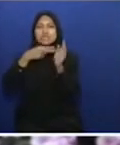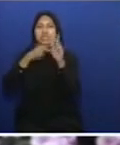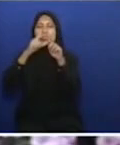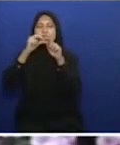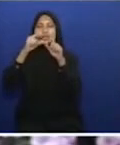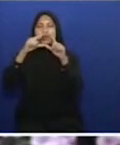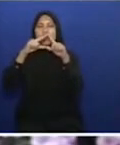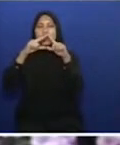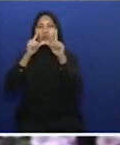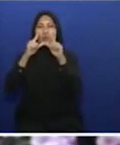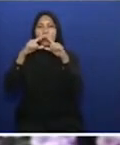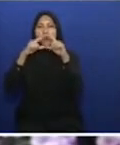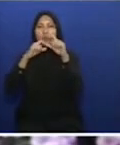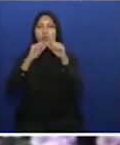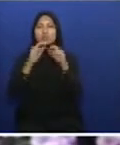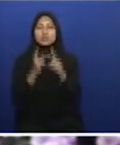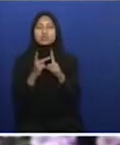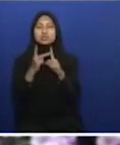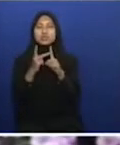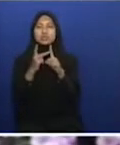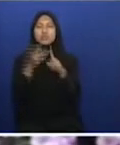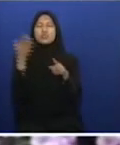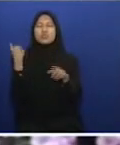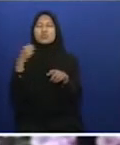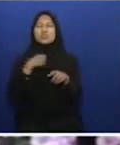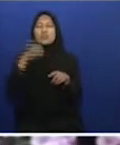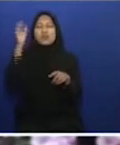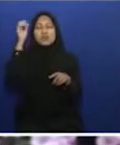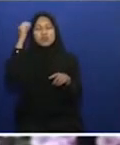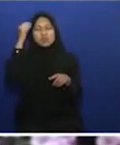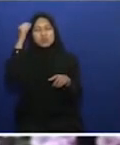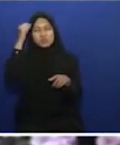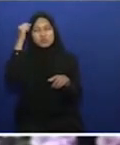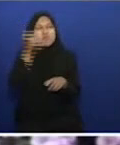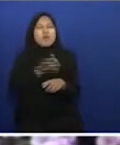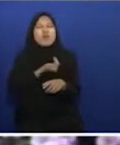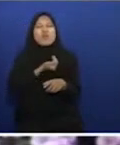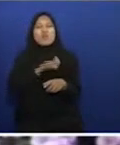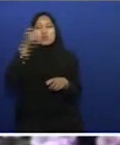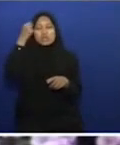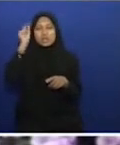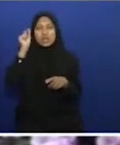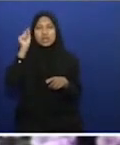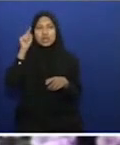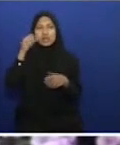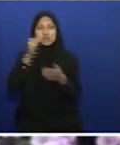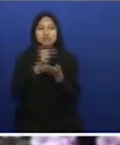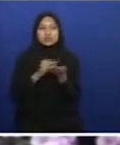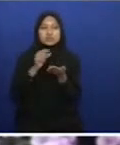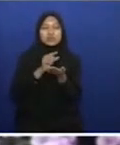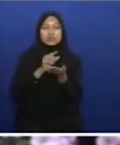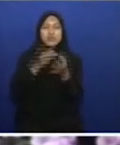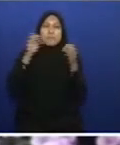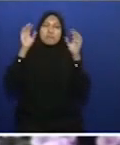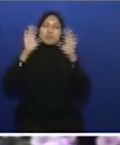Dulunya saya bermimpi untuk kuliah di kampus-kampus besar. Salah satunya